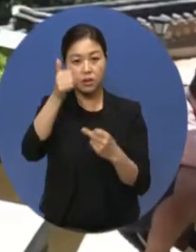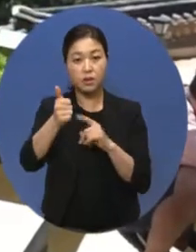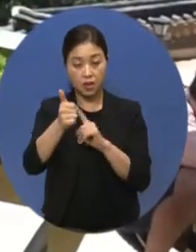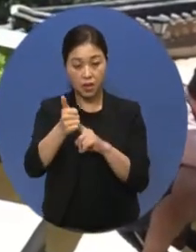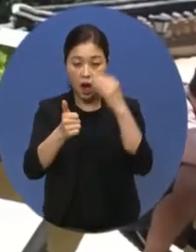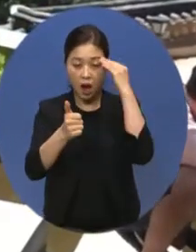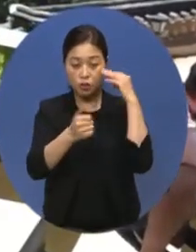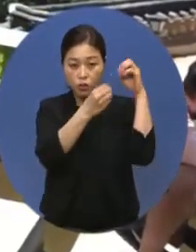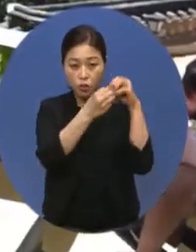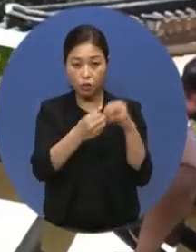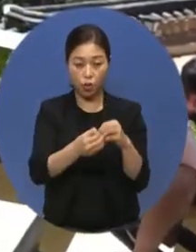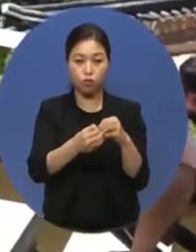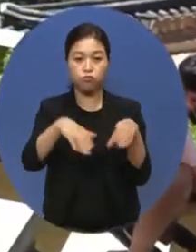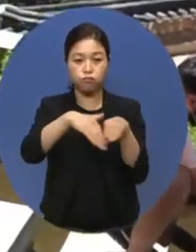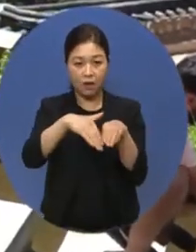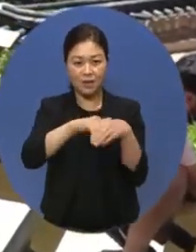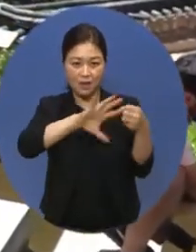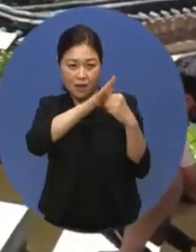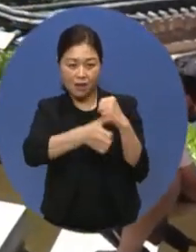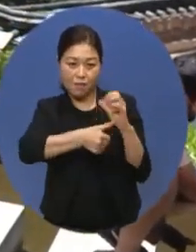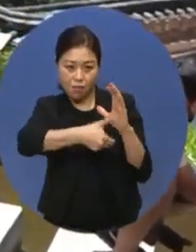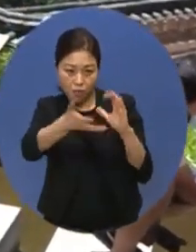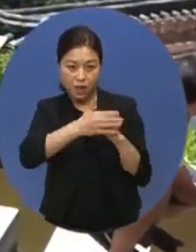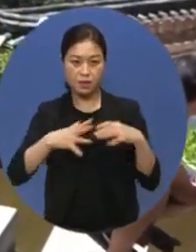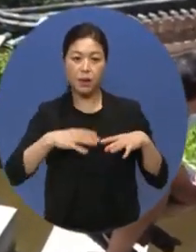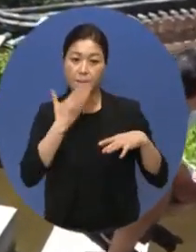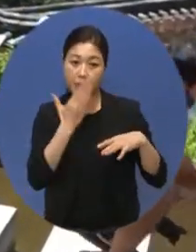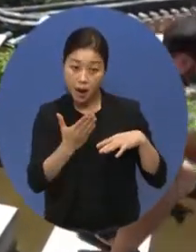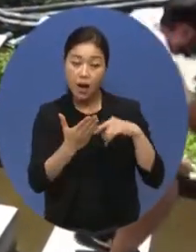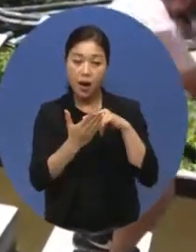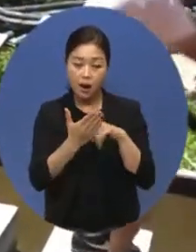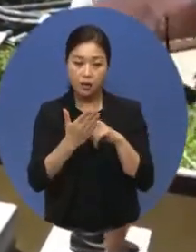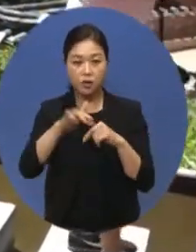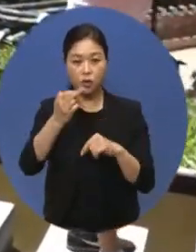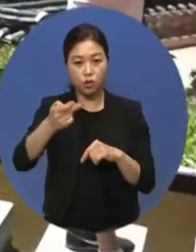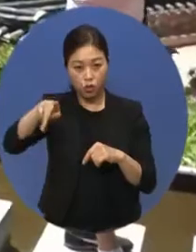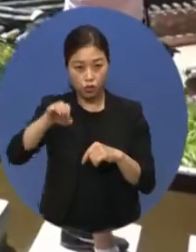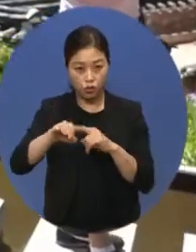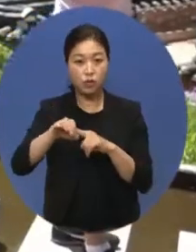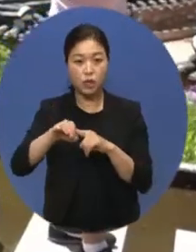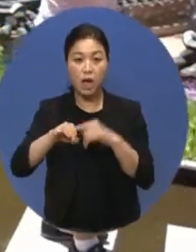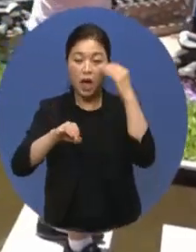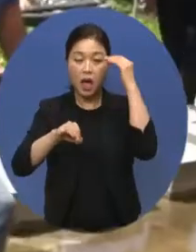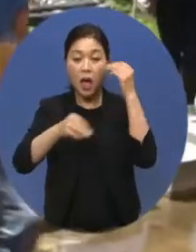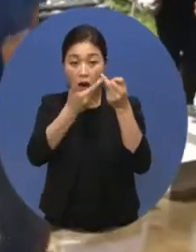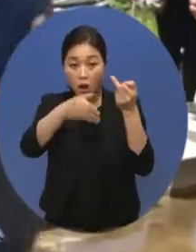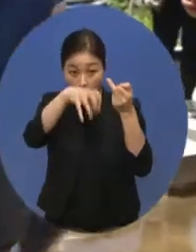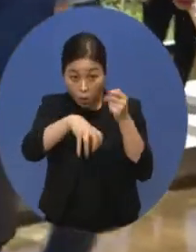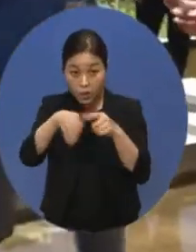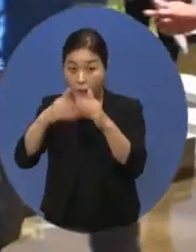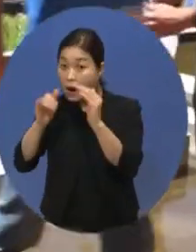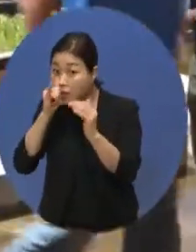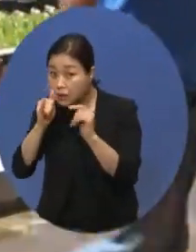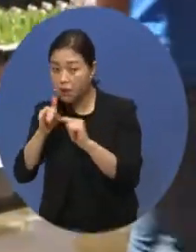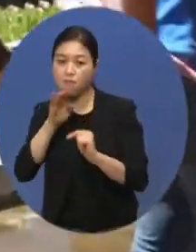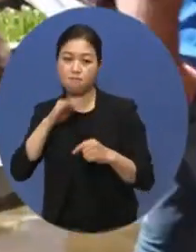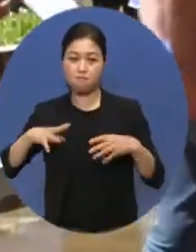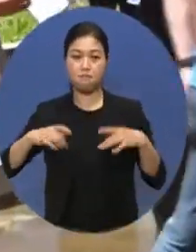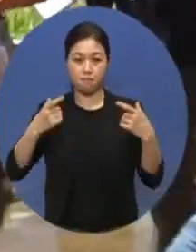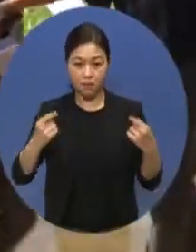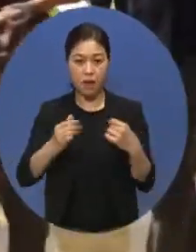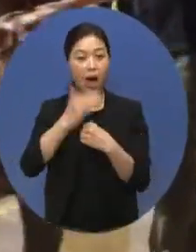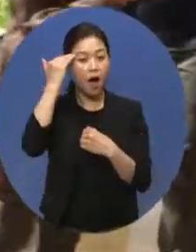세계에 자랑할 수 있는 한옥호텔 고려궁이 강원도에 있다는 게 자랑스럽다면서 이곳에서 한국의 전통